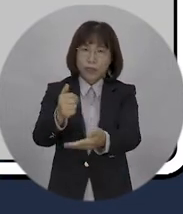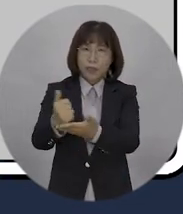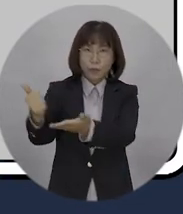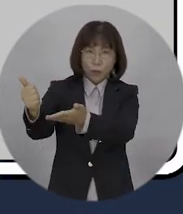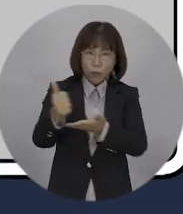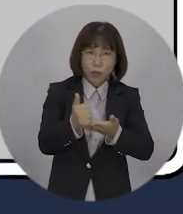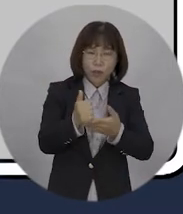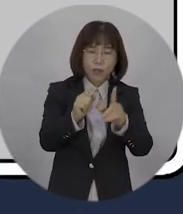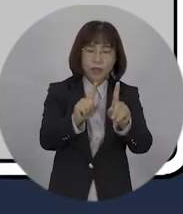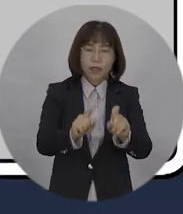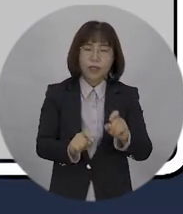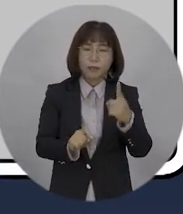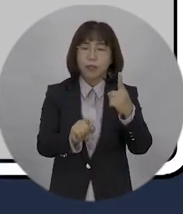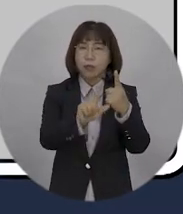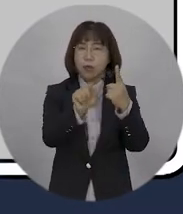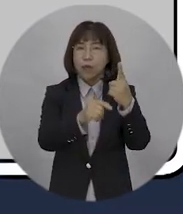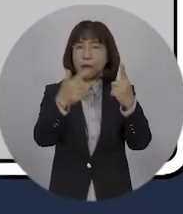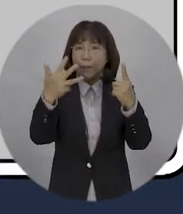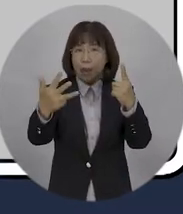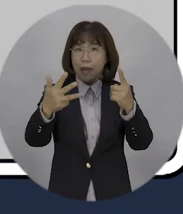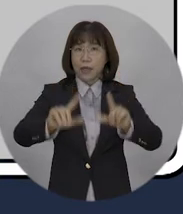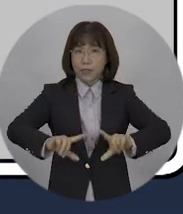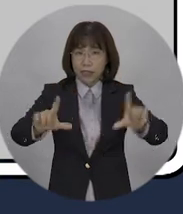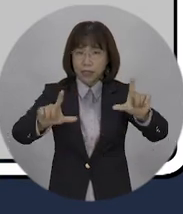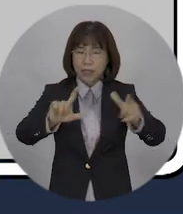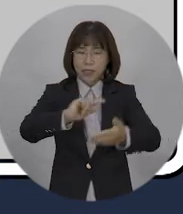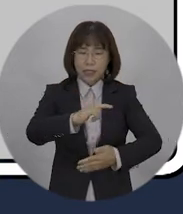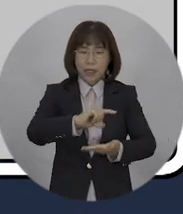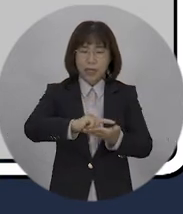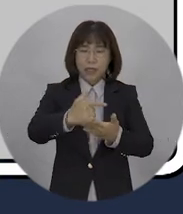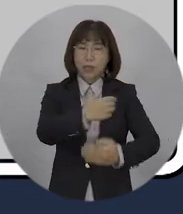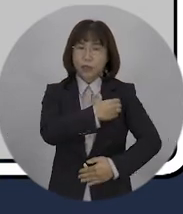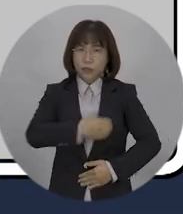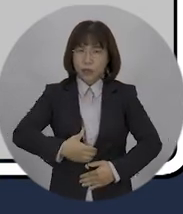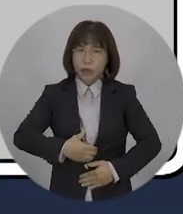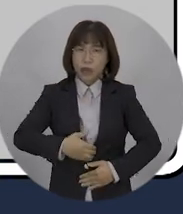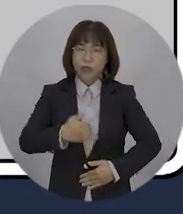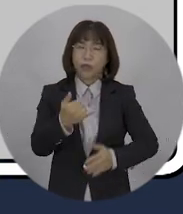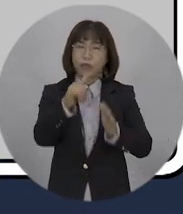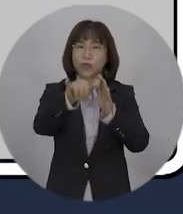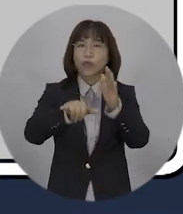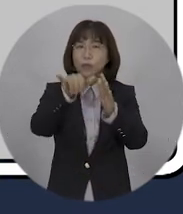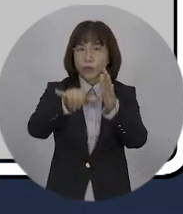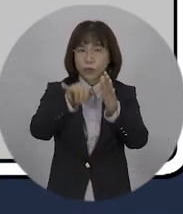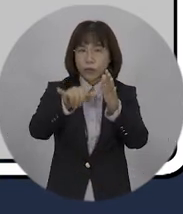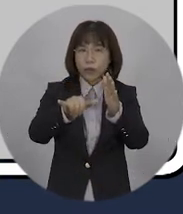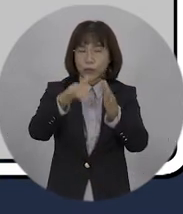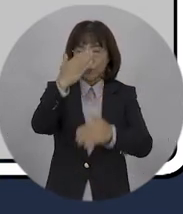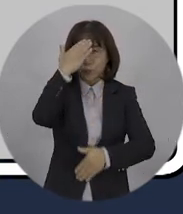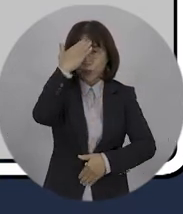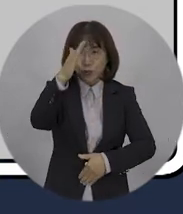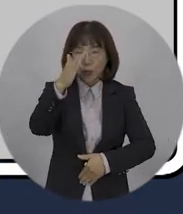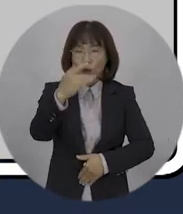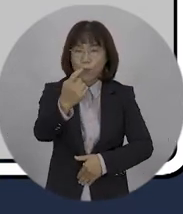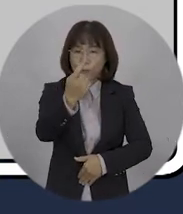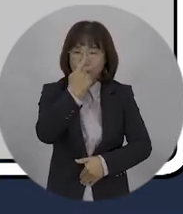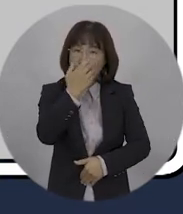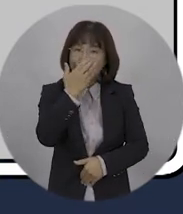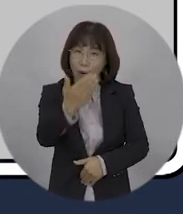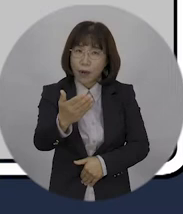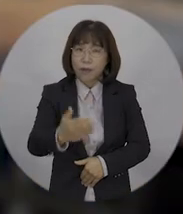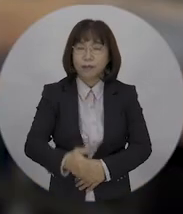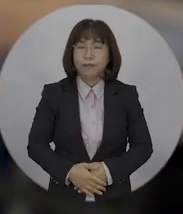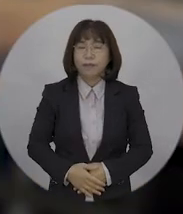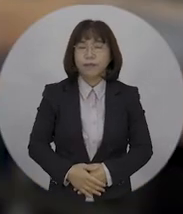11월 8일 강서구청 유튜브 채널에서 누구나 무료로 강의를 수강할 수 있습니다 또한 위드 코로나 시대에